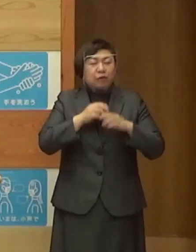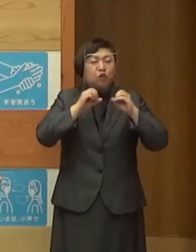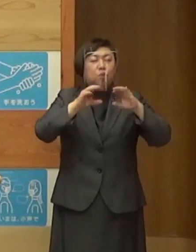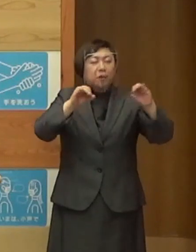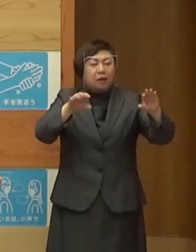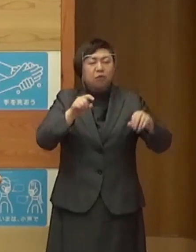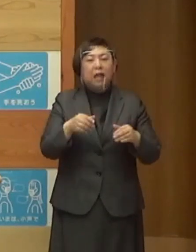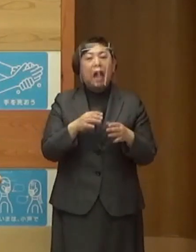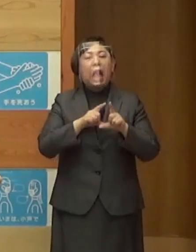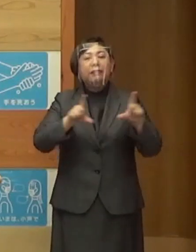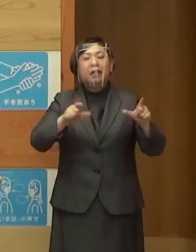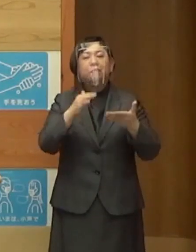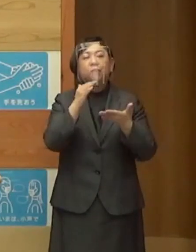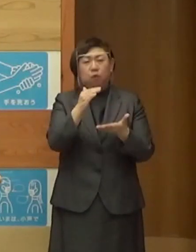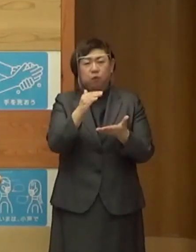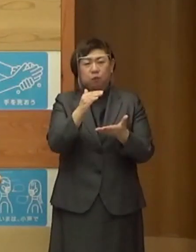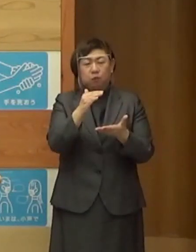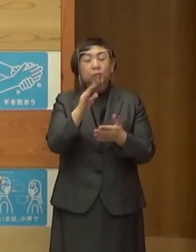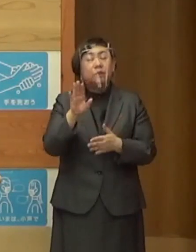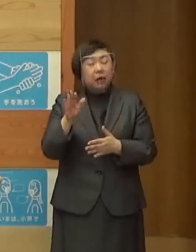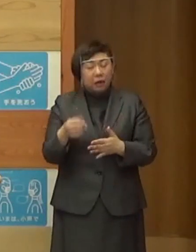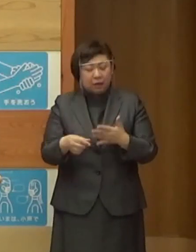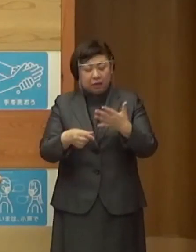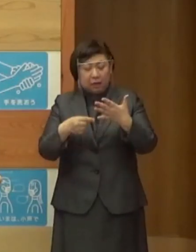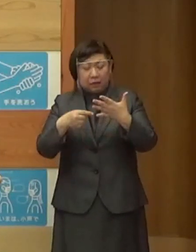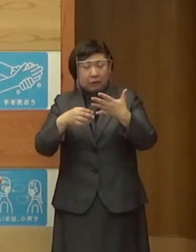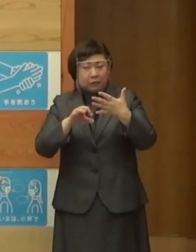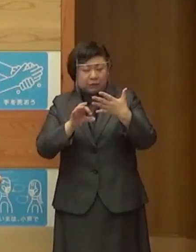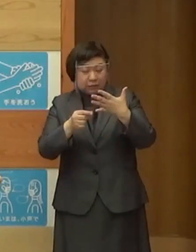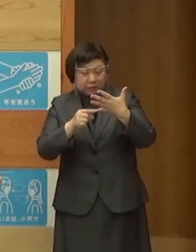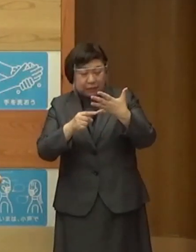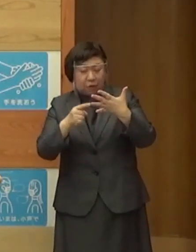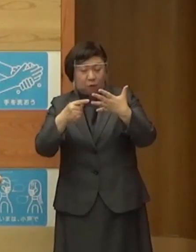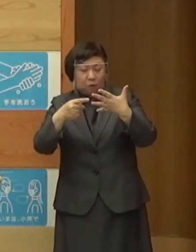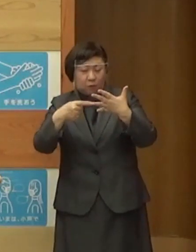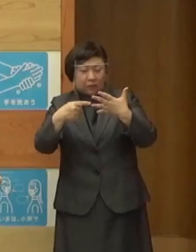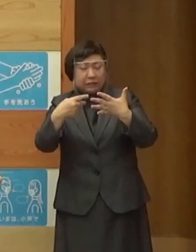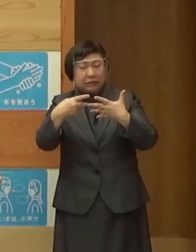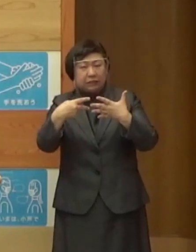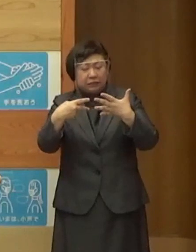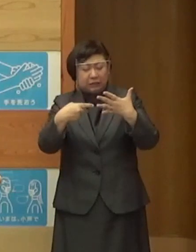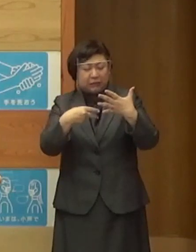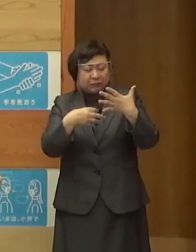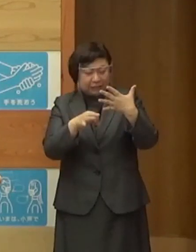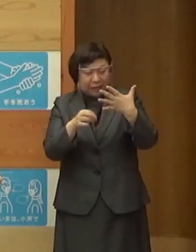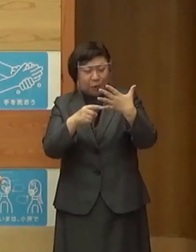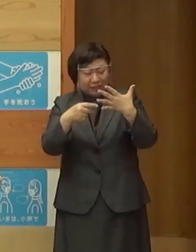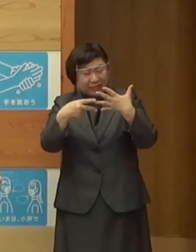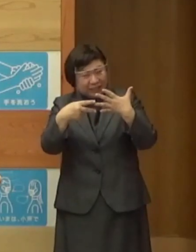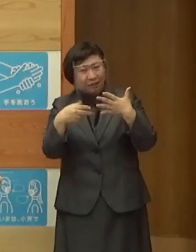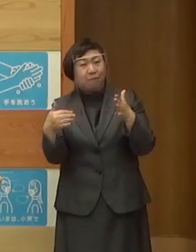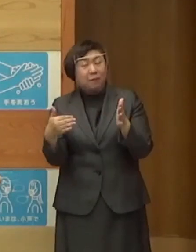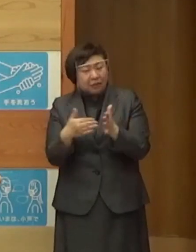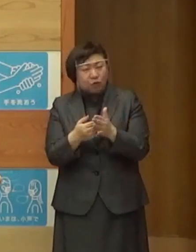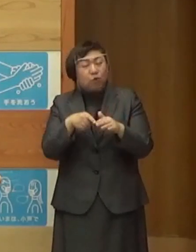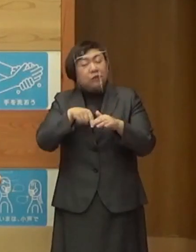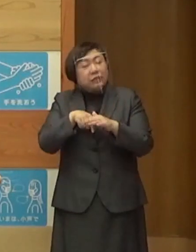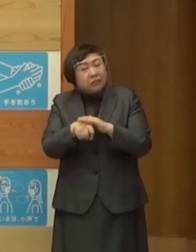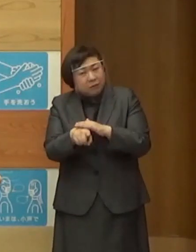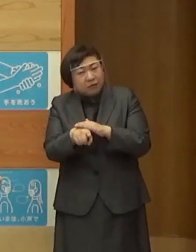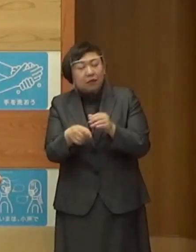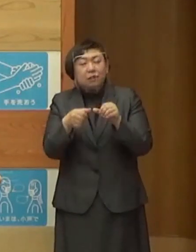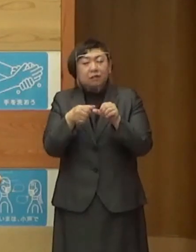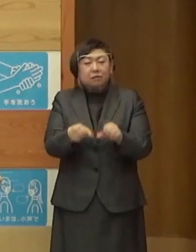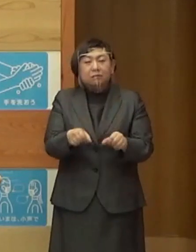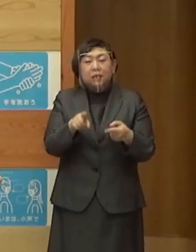ういう0から2の、こういった意義ですね、こういったことなど、ちょっと具体的な